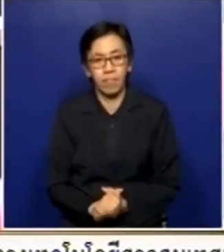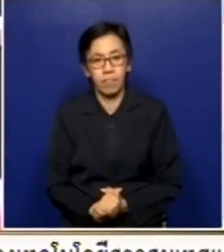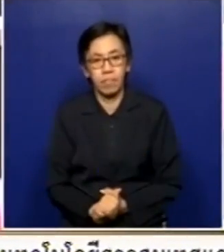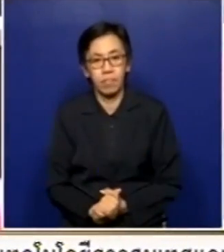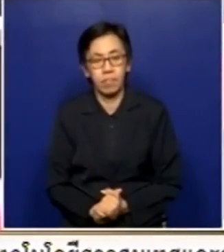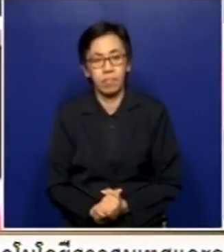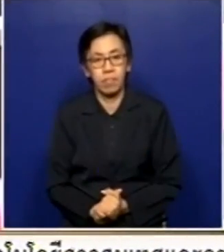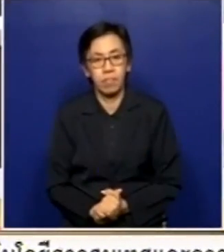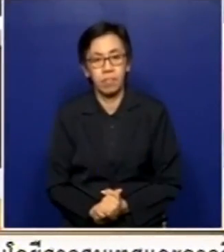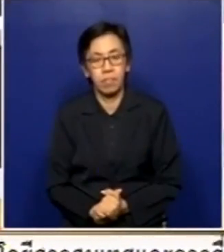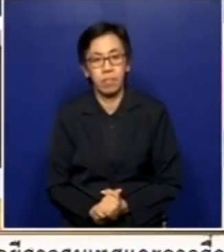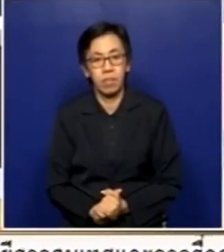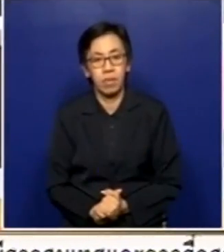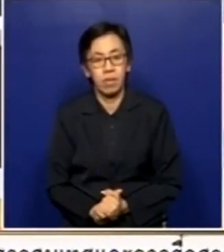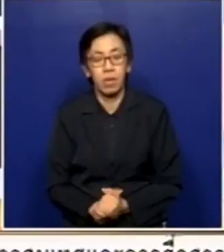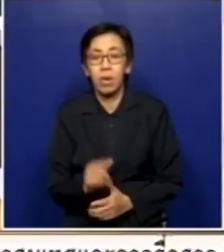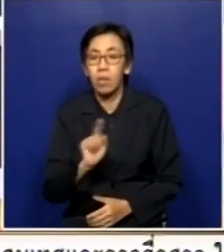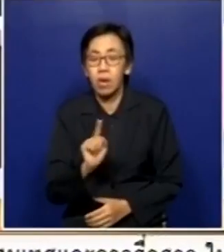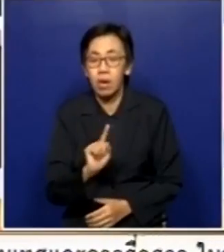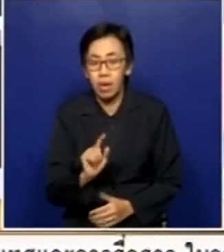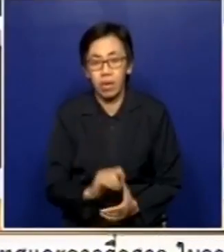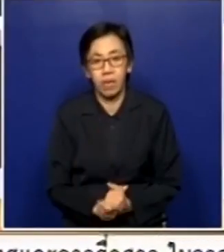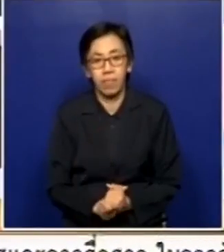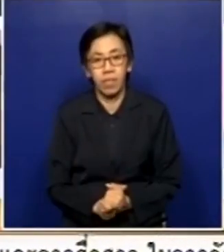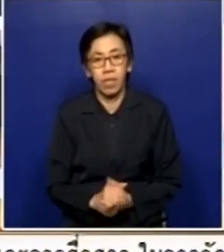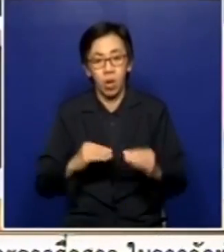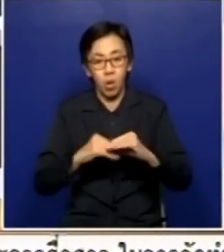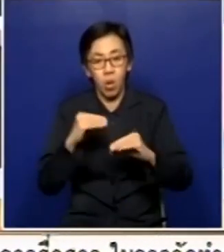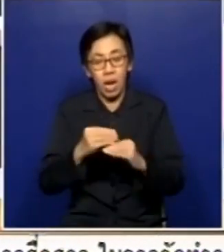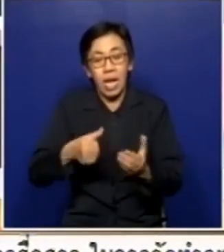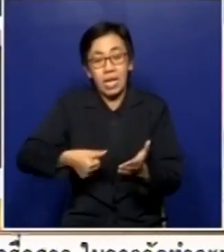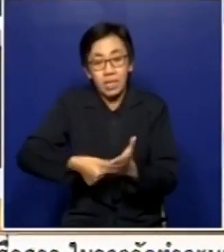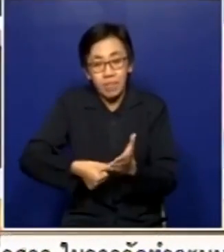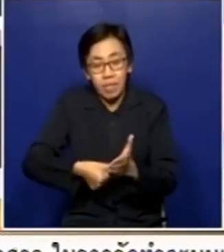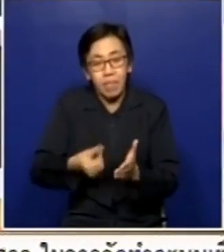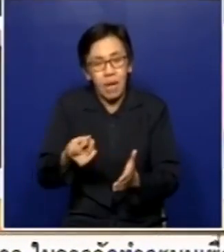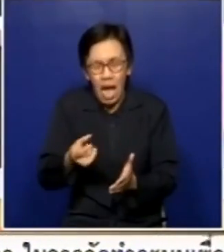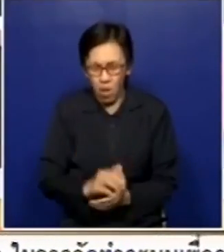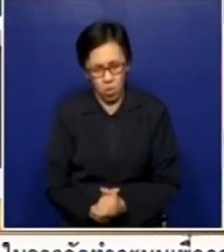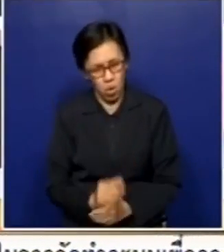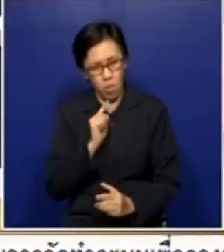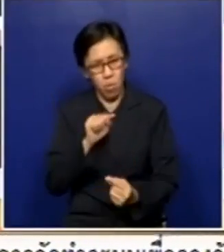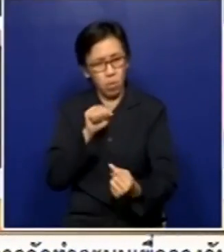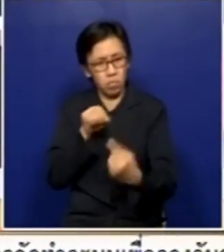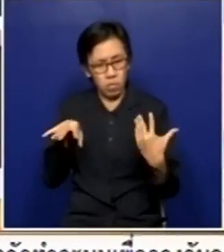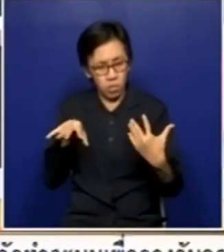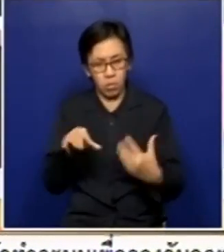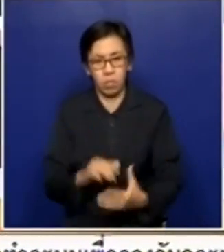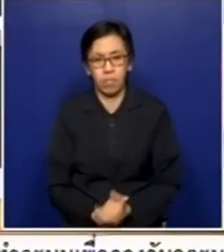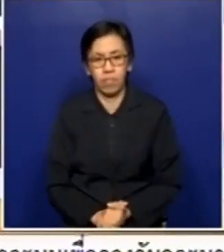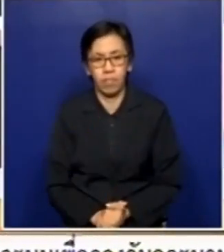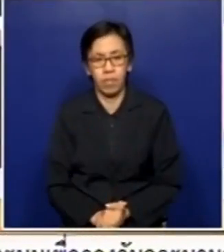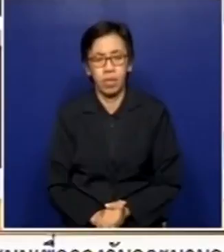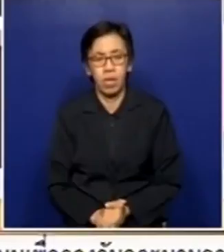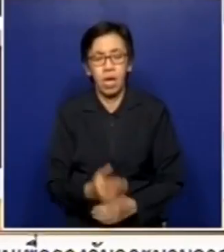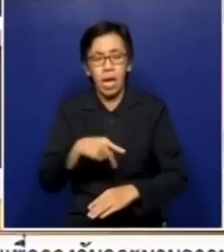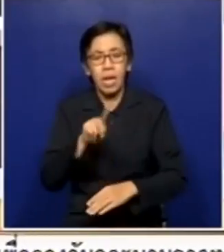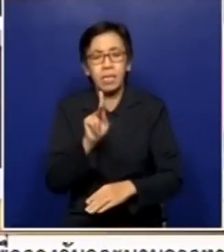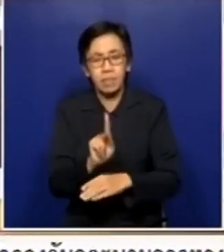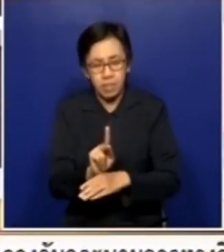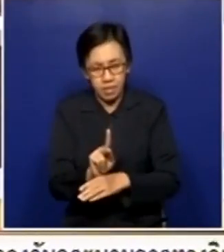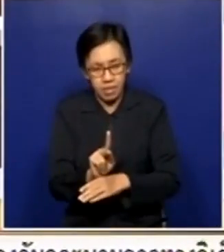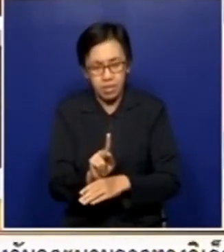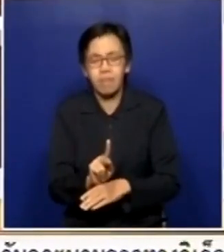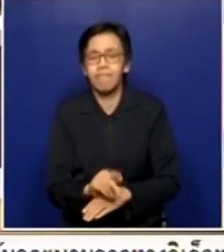หาเรื่องการรับจำนำข้าวรอบประเด็นครับกลับเลี้ยงมาทานขอให้ท่านสมาชิก